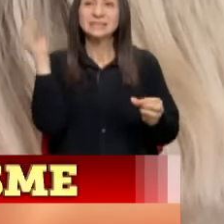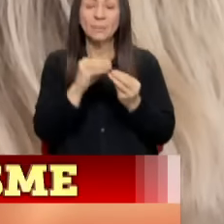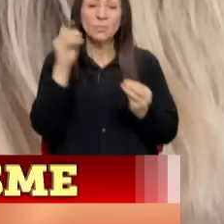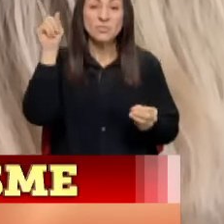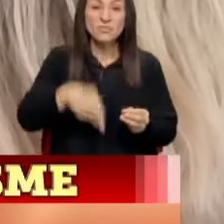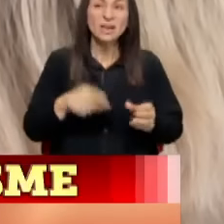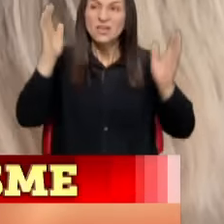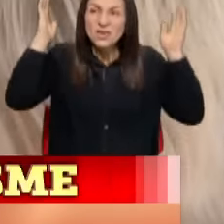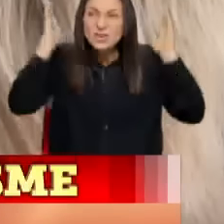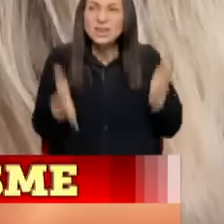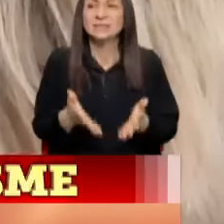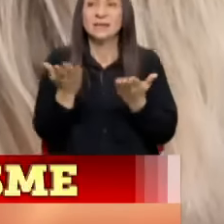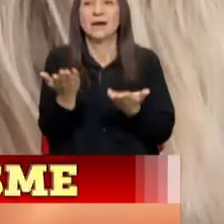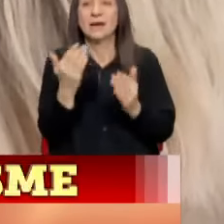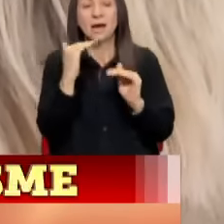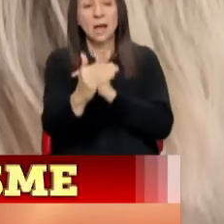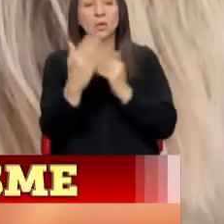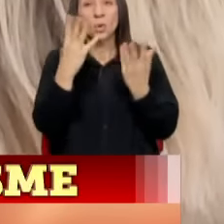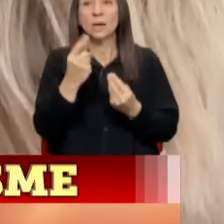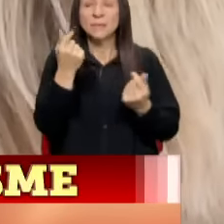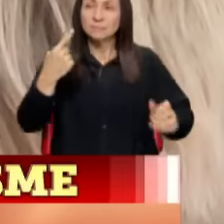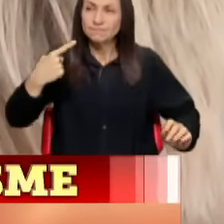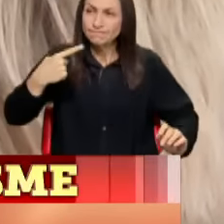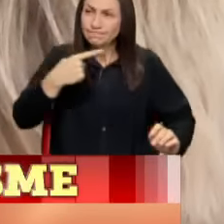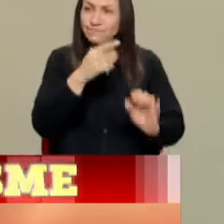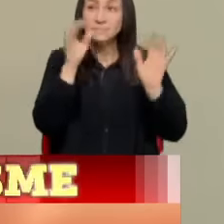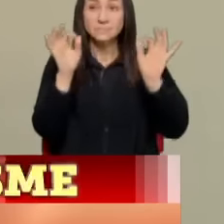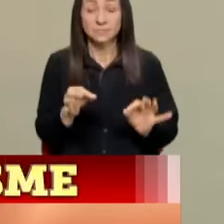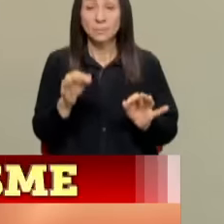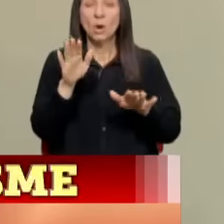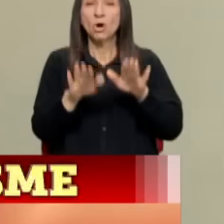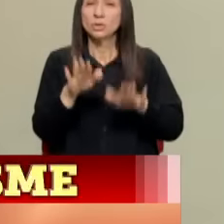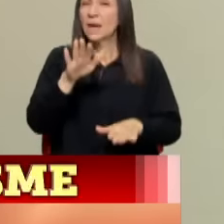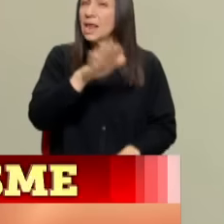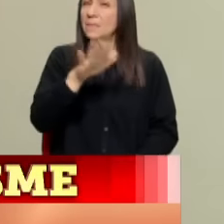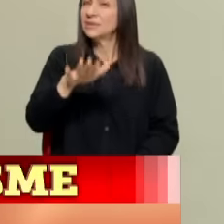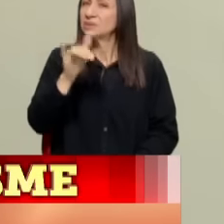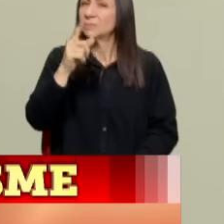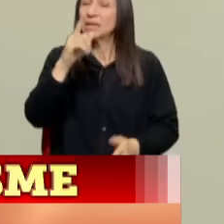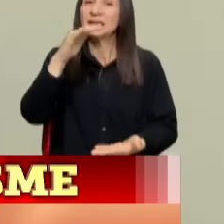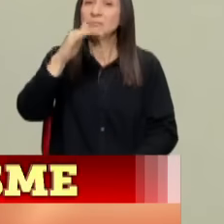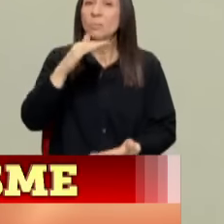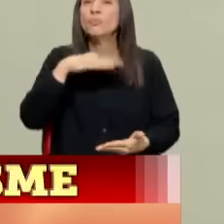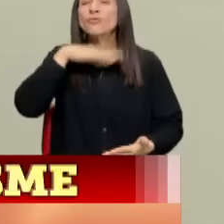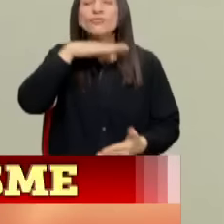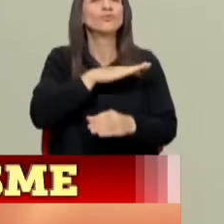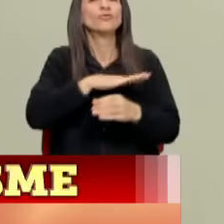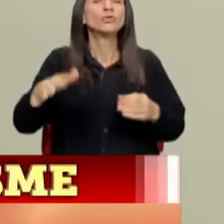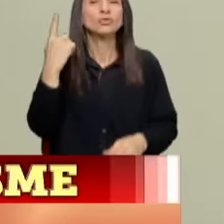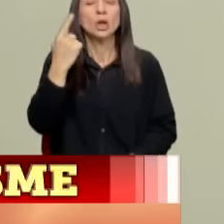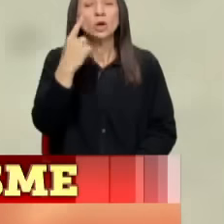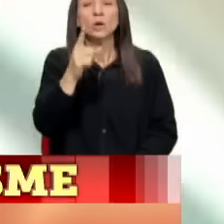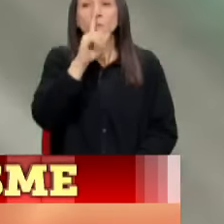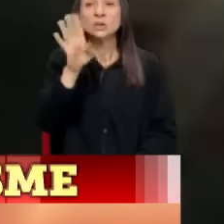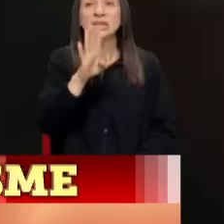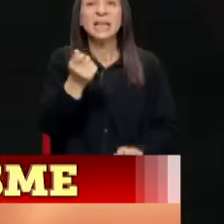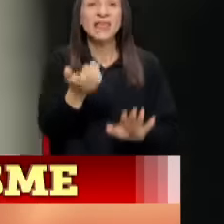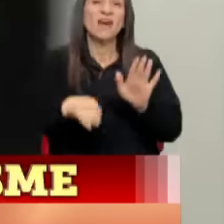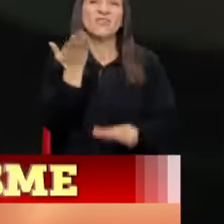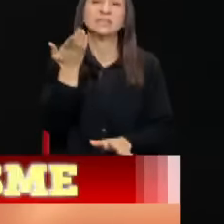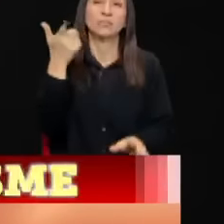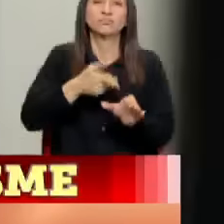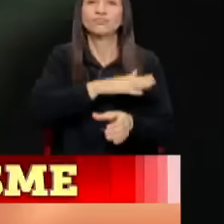yükü oldukça yüksek. Halk olarak da biraz da zorlanıyoruz açıkçası. Ortalama 55 litrelik bir depoya sahip aracın deposu düne göre 140 lira daha